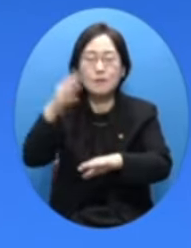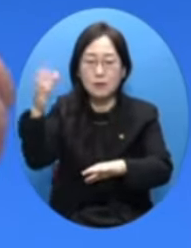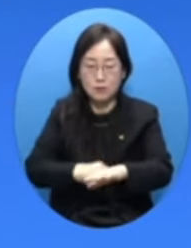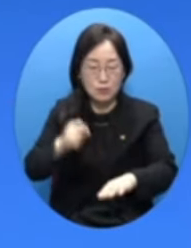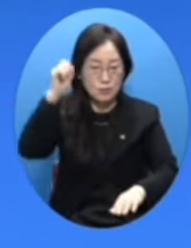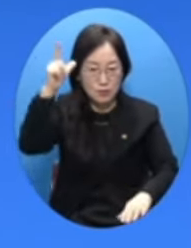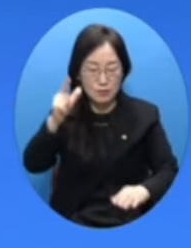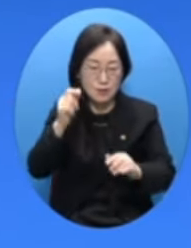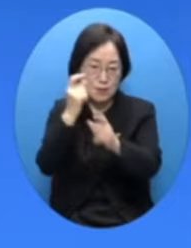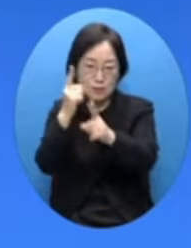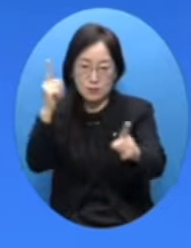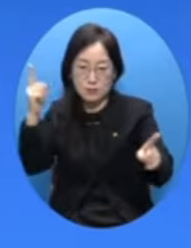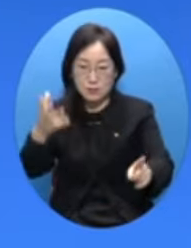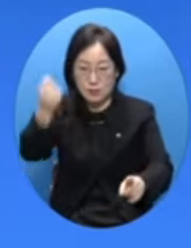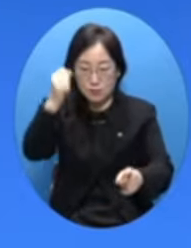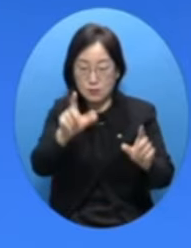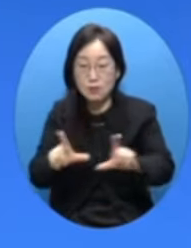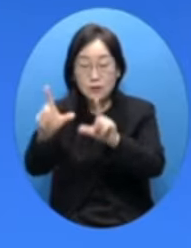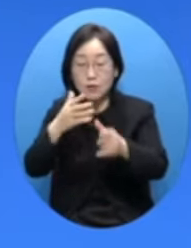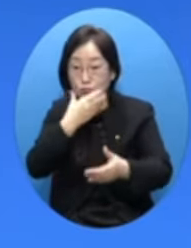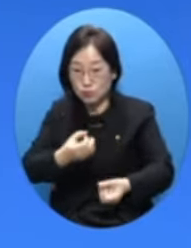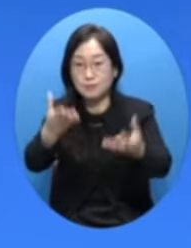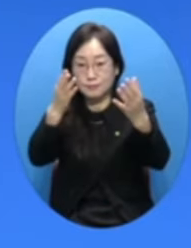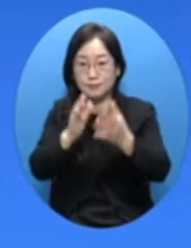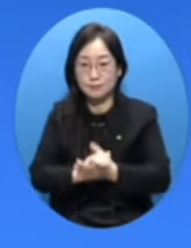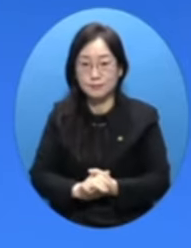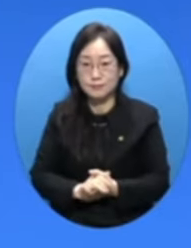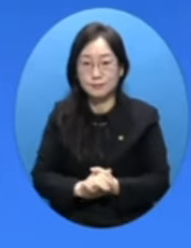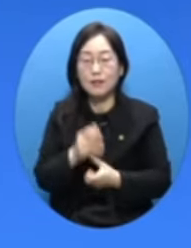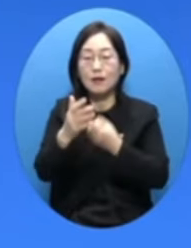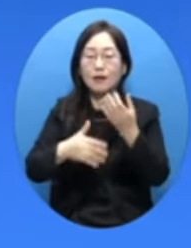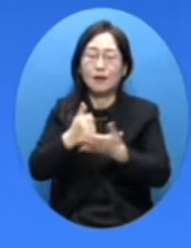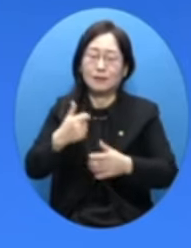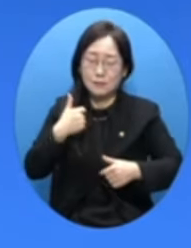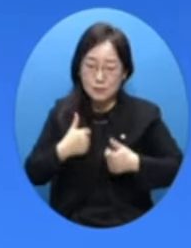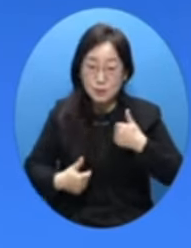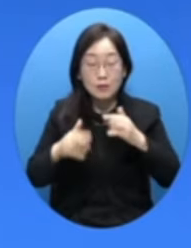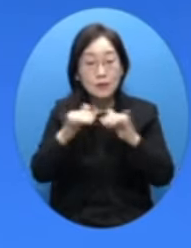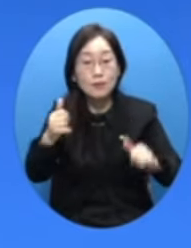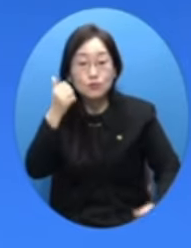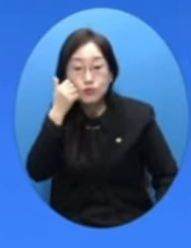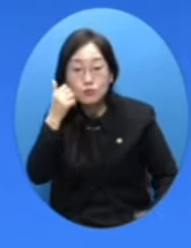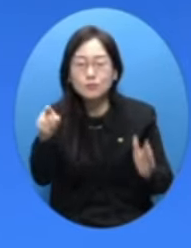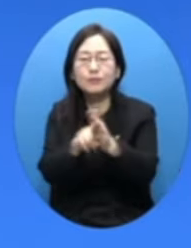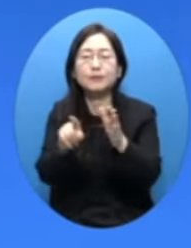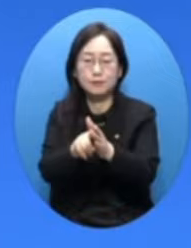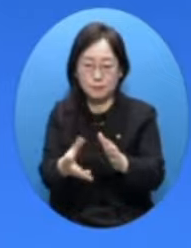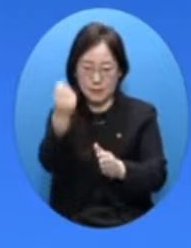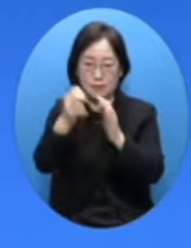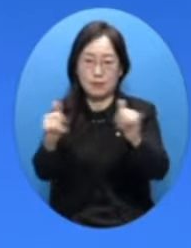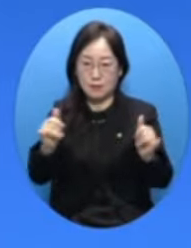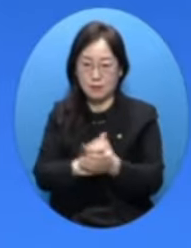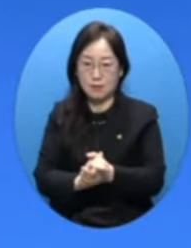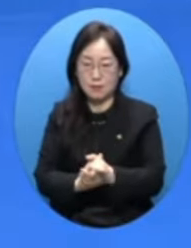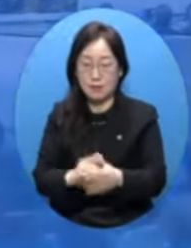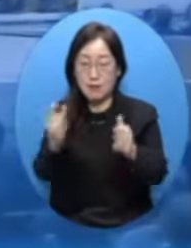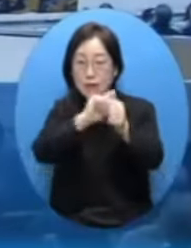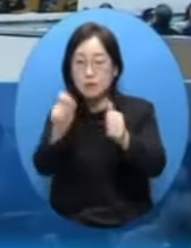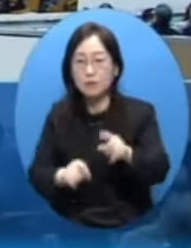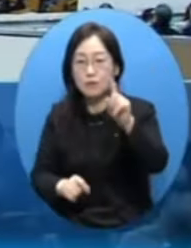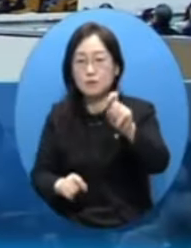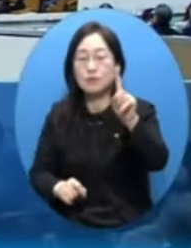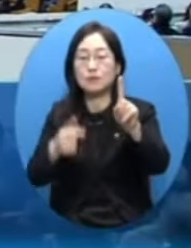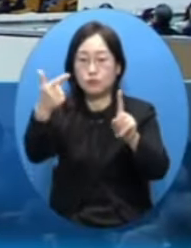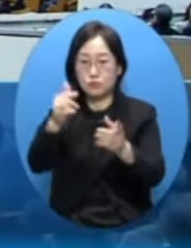살아가는 여러분 모두가 되기를 주님으로 축원합니다. 하나님이 기뻐하시는 사람은 믿음의 사람입니다. 그래서 히브리서 11장 6절을